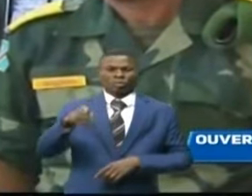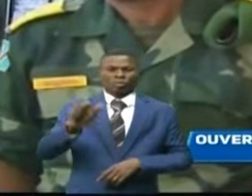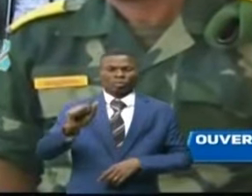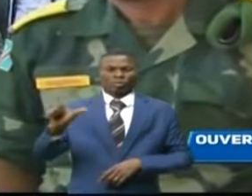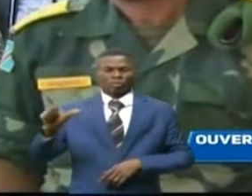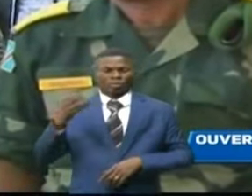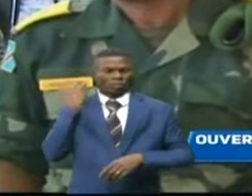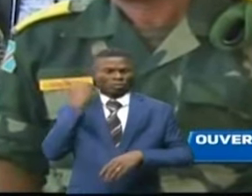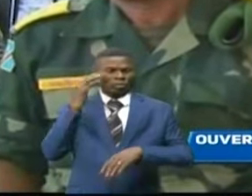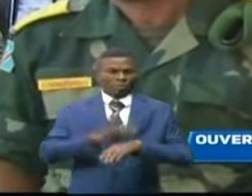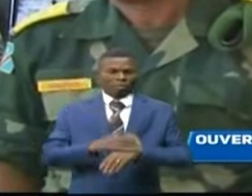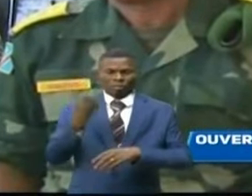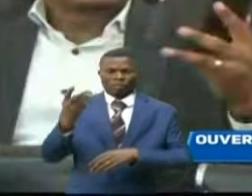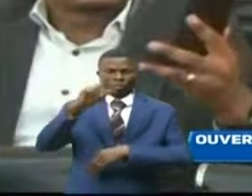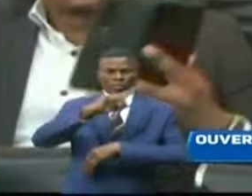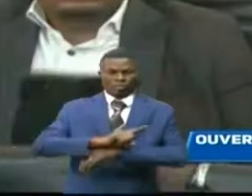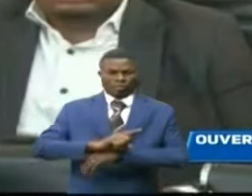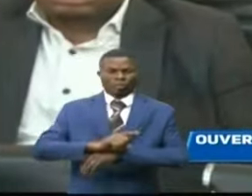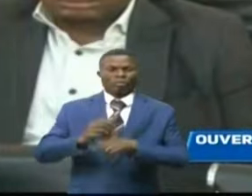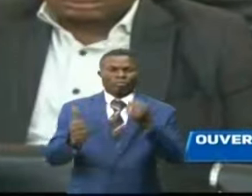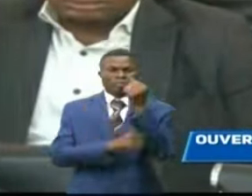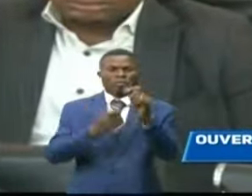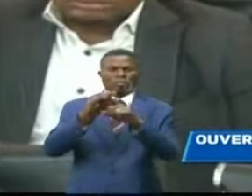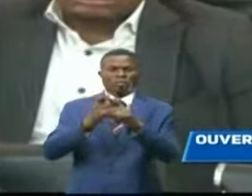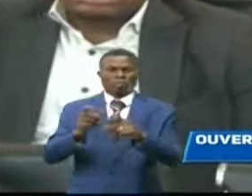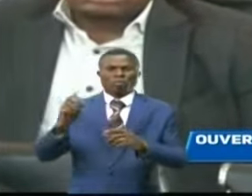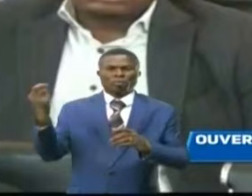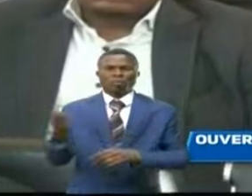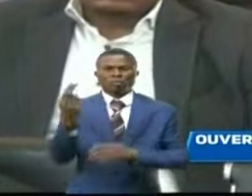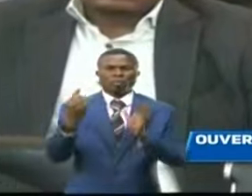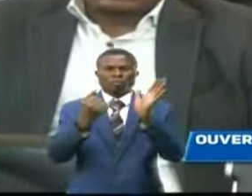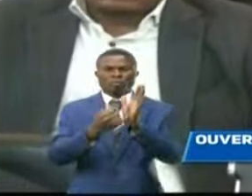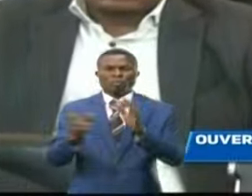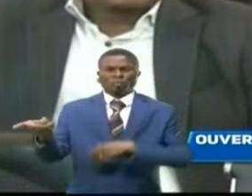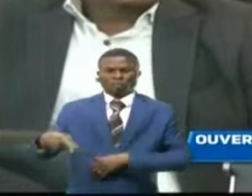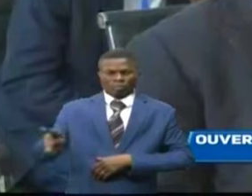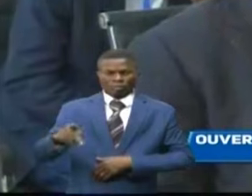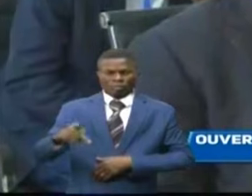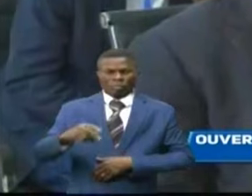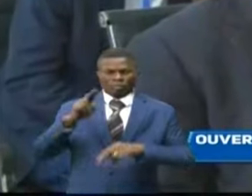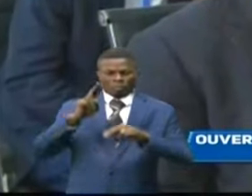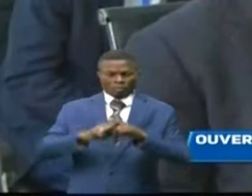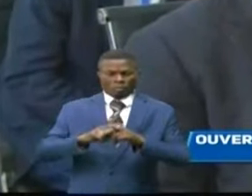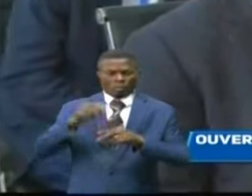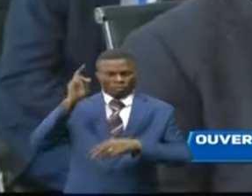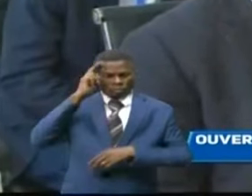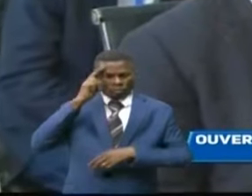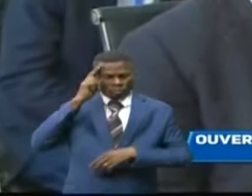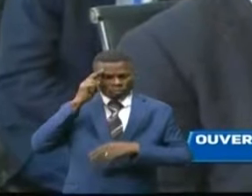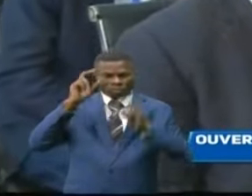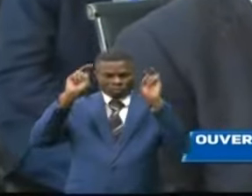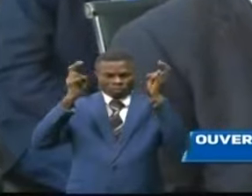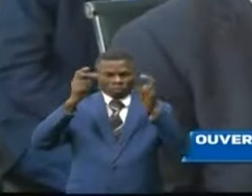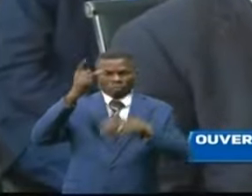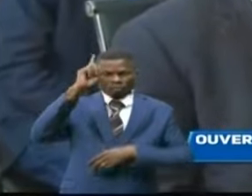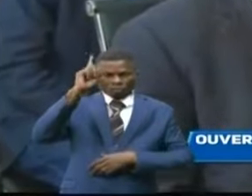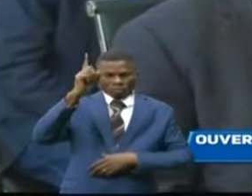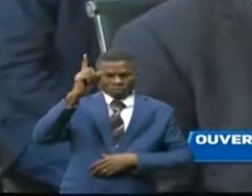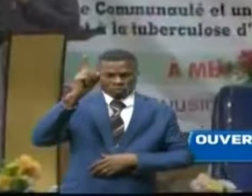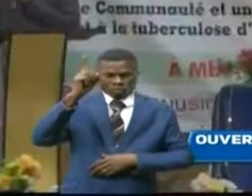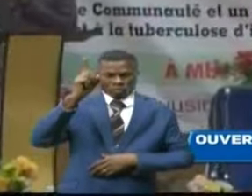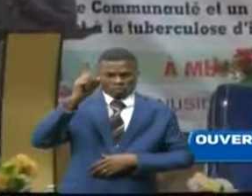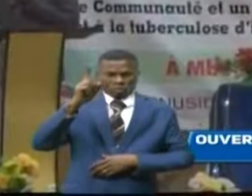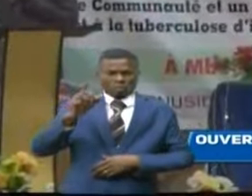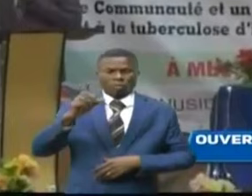Pendant 3 jours, les délégués venus de toutes les 26 provinces de la RDC vont réfléchir autour du thème central intitulé «